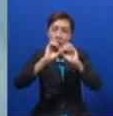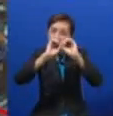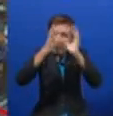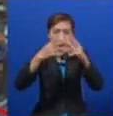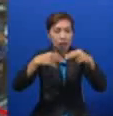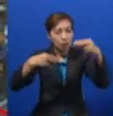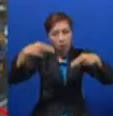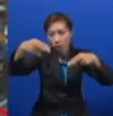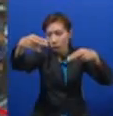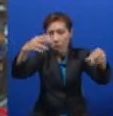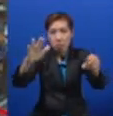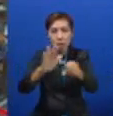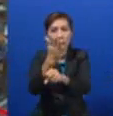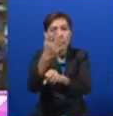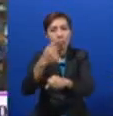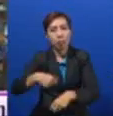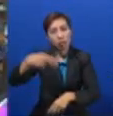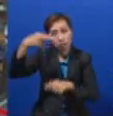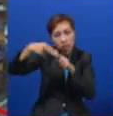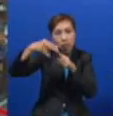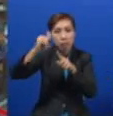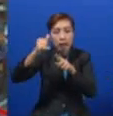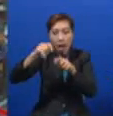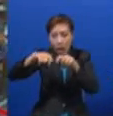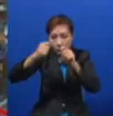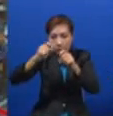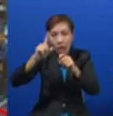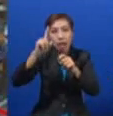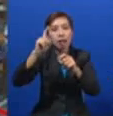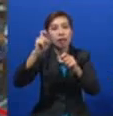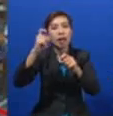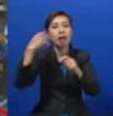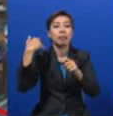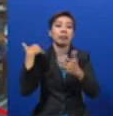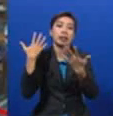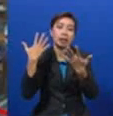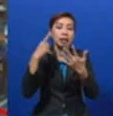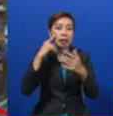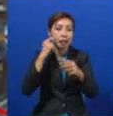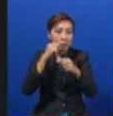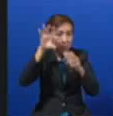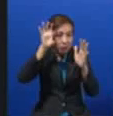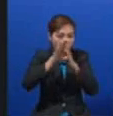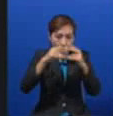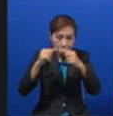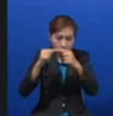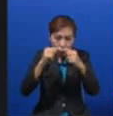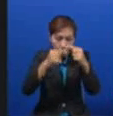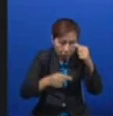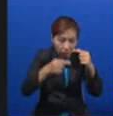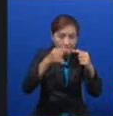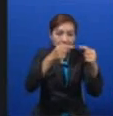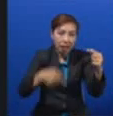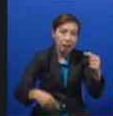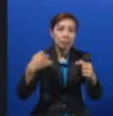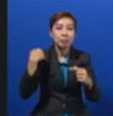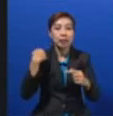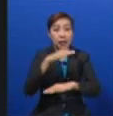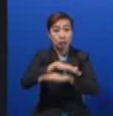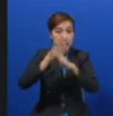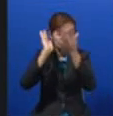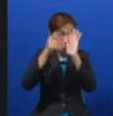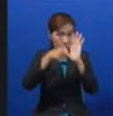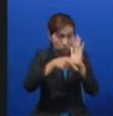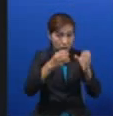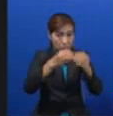หลายตัวที่ชำรุดทำให้ภาพที่นำมาใช้สืบสวนไม่ต่อเนื่องกันสำหรับกรณีเหตุระเบิดที่แยกราชประสงค์จะมีความ